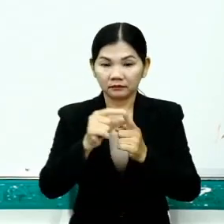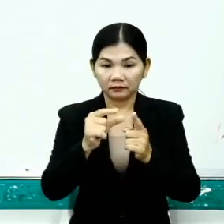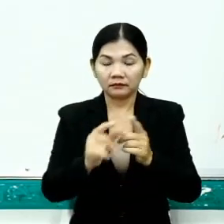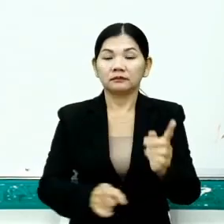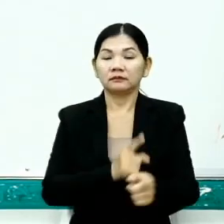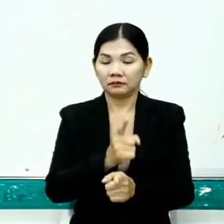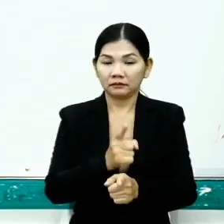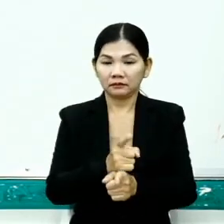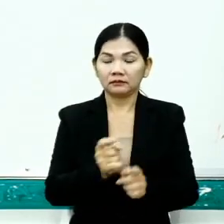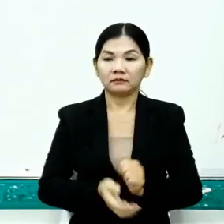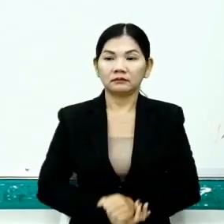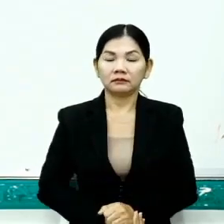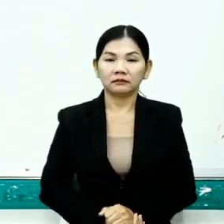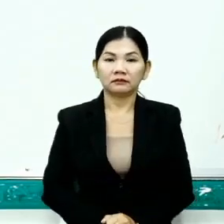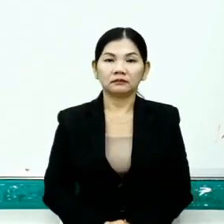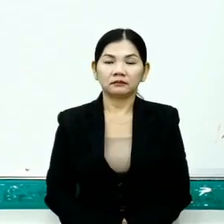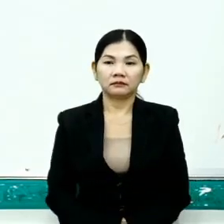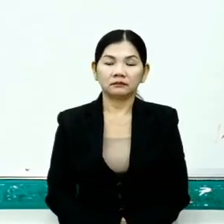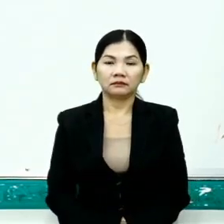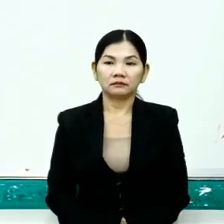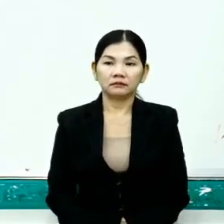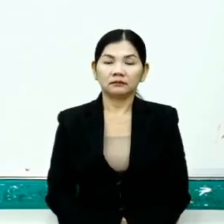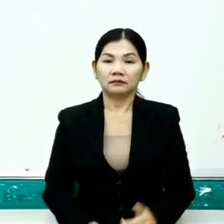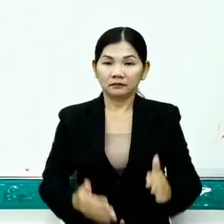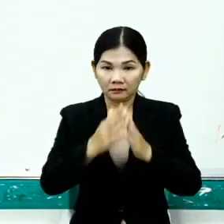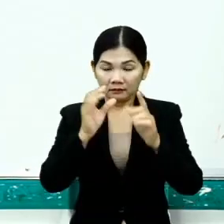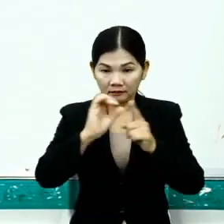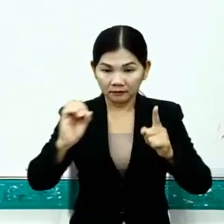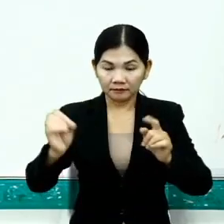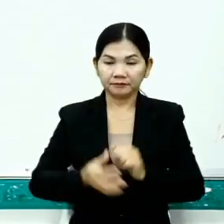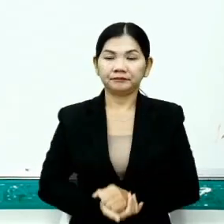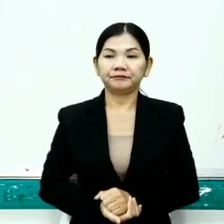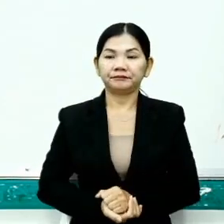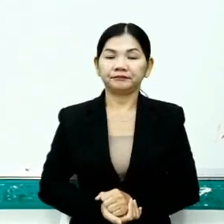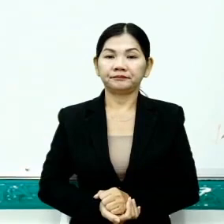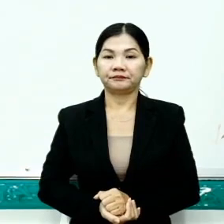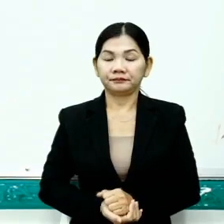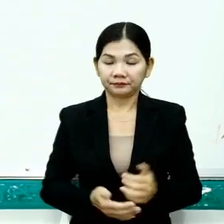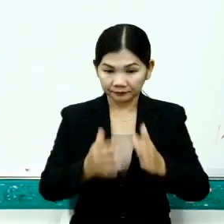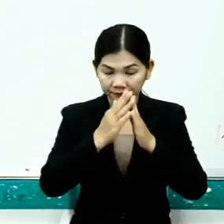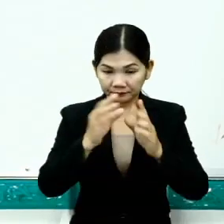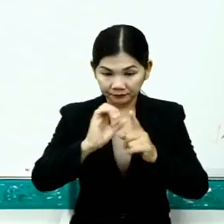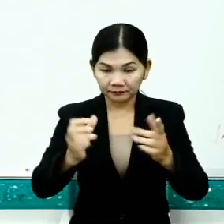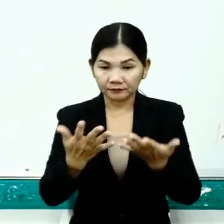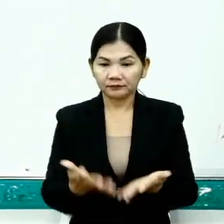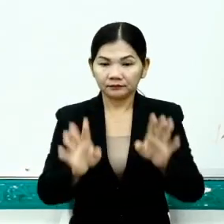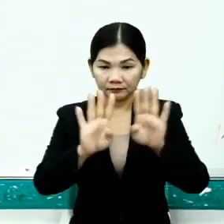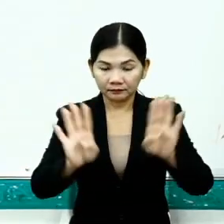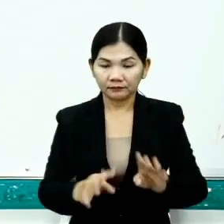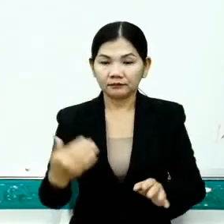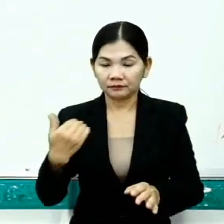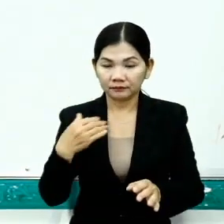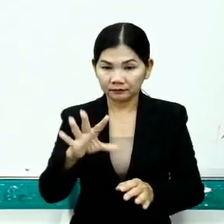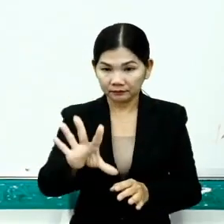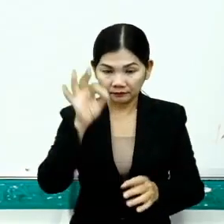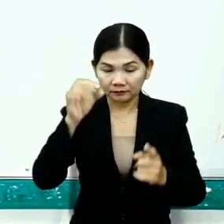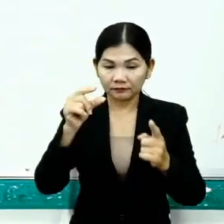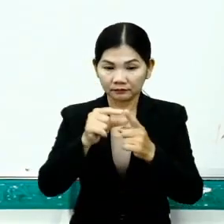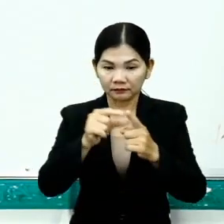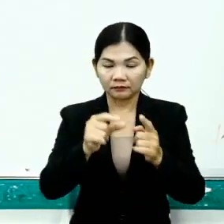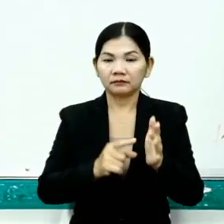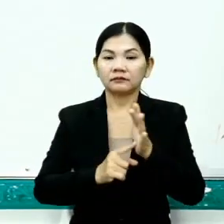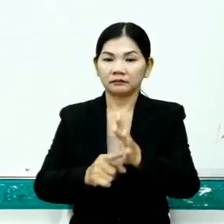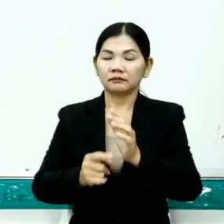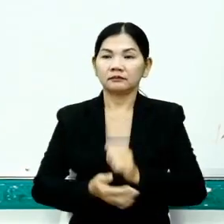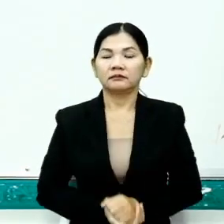bàn trầm trời cha cứ che bằng cát bài là con mưa mặc này khiên ta ngày ní nè kêu năng chưa được bị ở bài dược